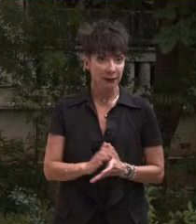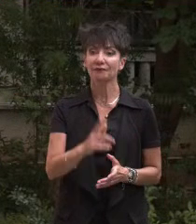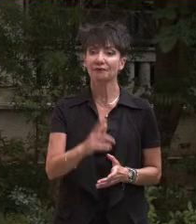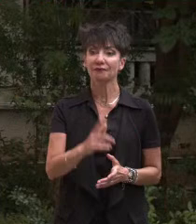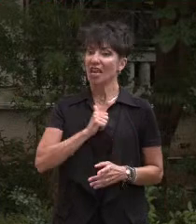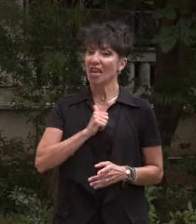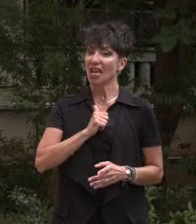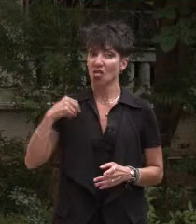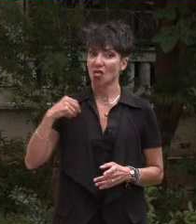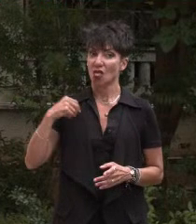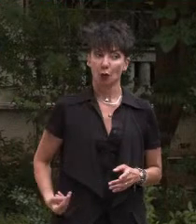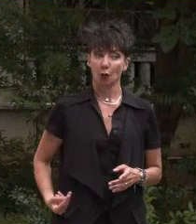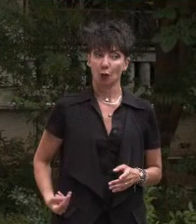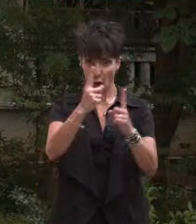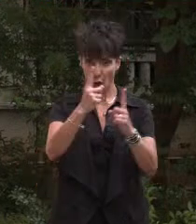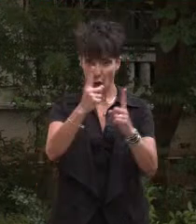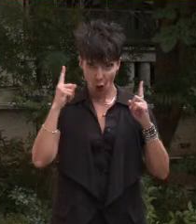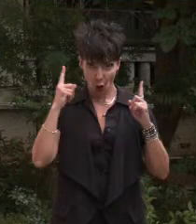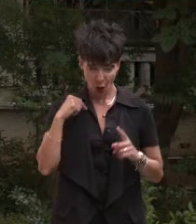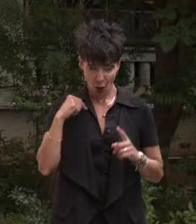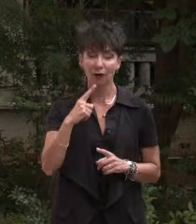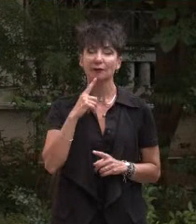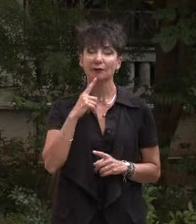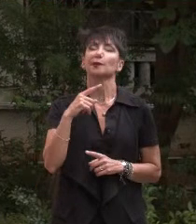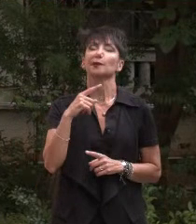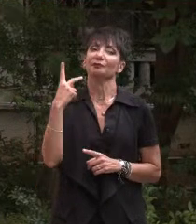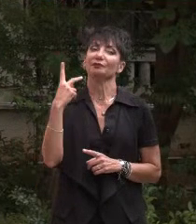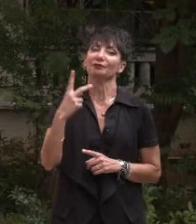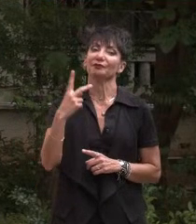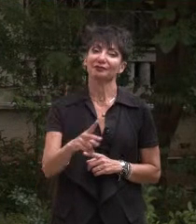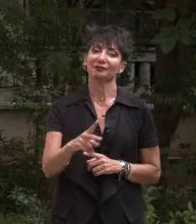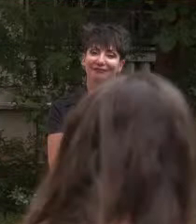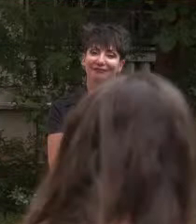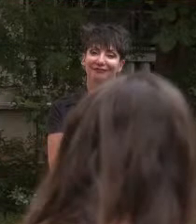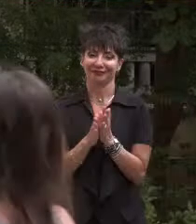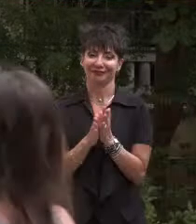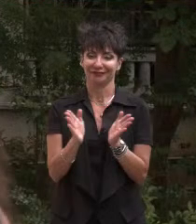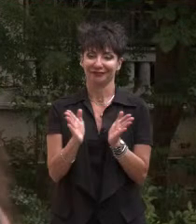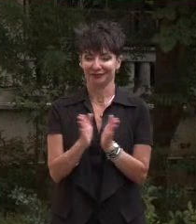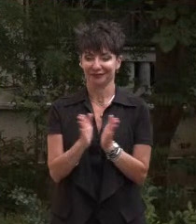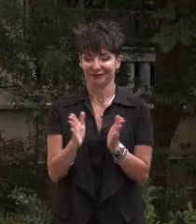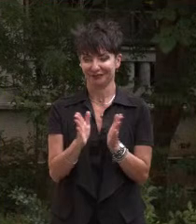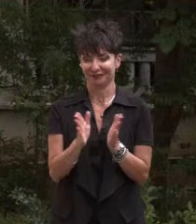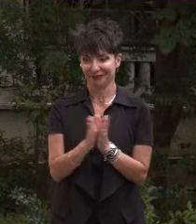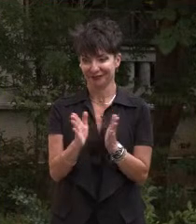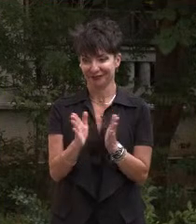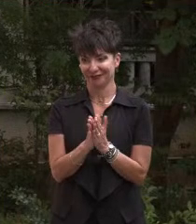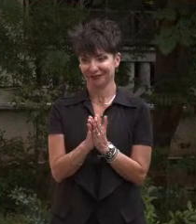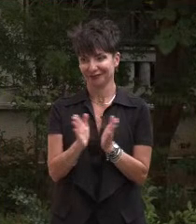Ιδιωτικό Δημοτικό Κολέγιο Ψυχικού, Κοταρίδη Εύα, έπαινο. Είναι εδώ η Εύα.